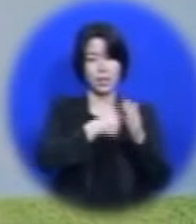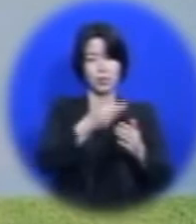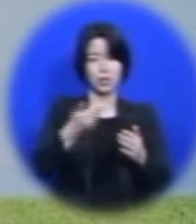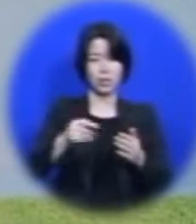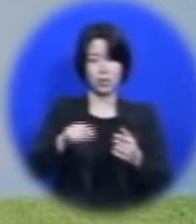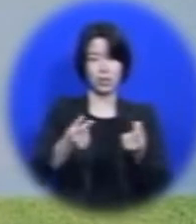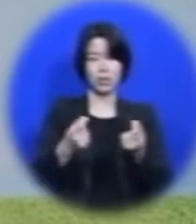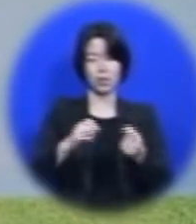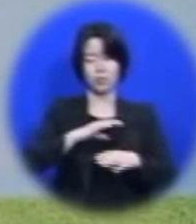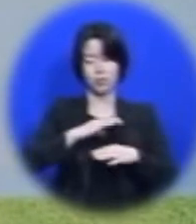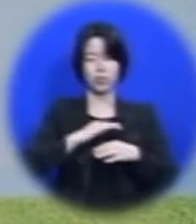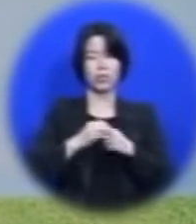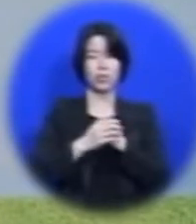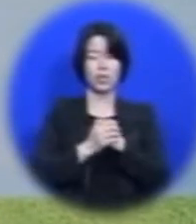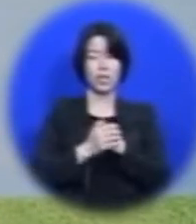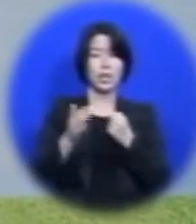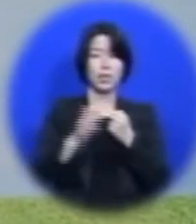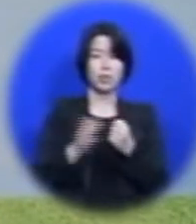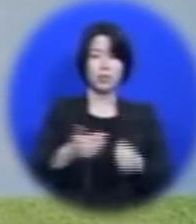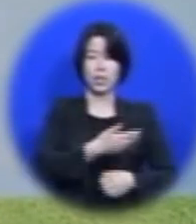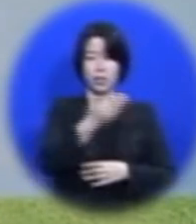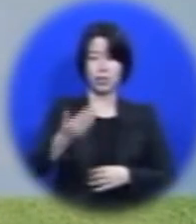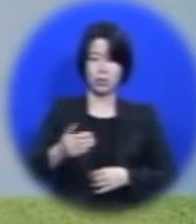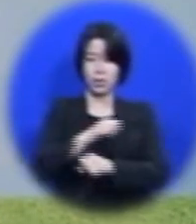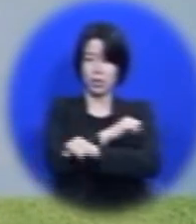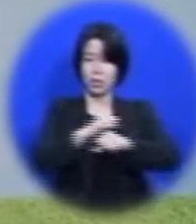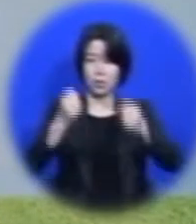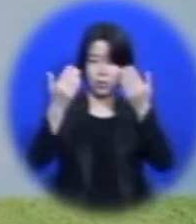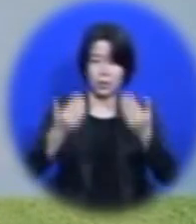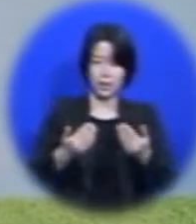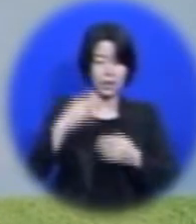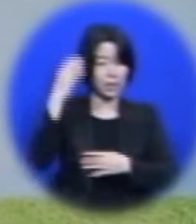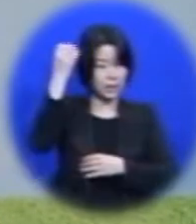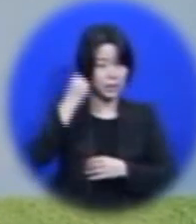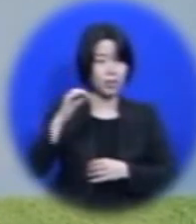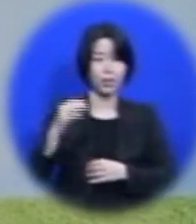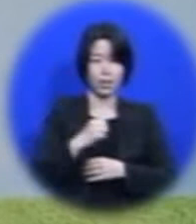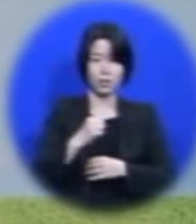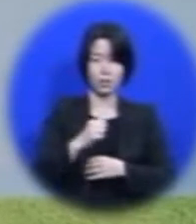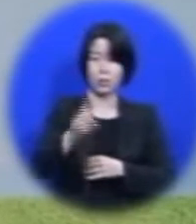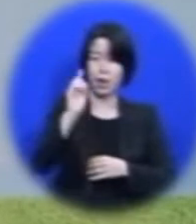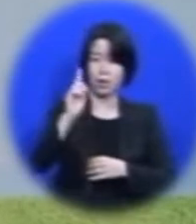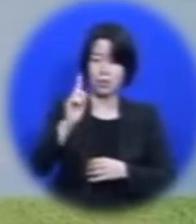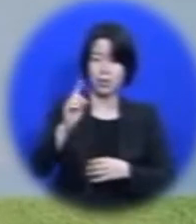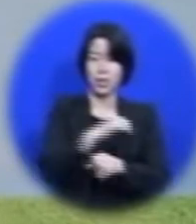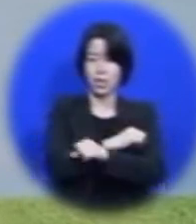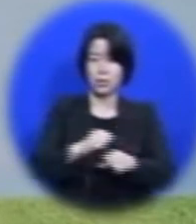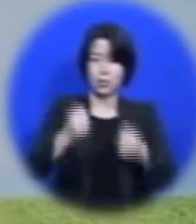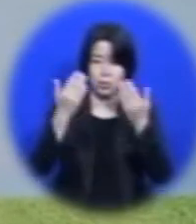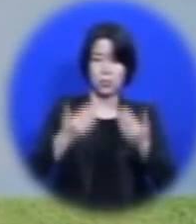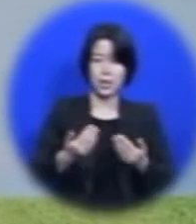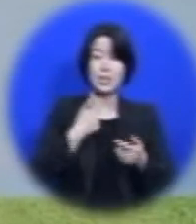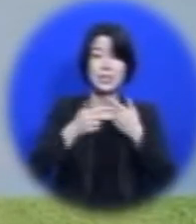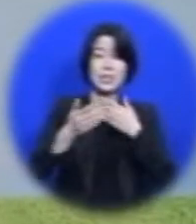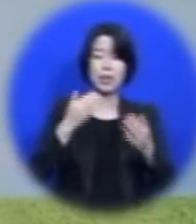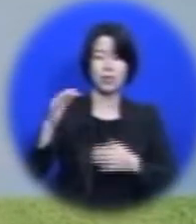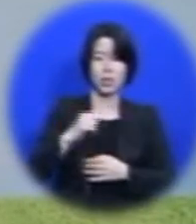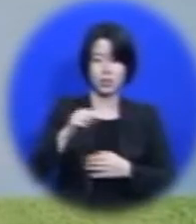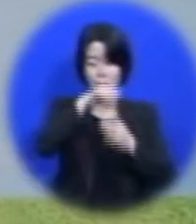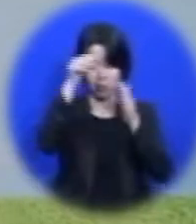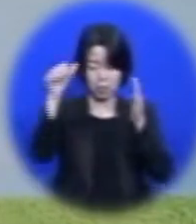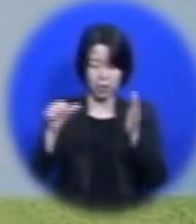무서운 거예요. 그러니 여러분, 용서받았다는 기억 가지고, 한번 내가 용서받은 체험 가지고 평생